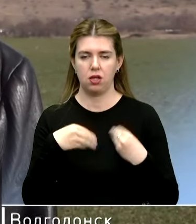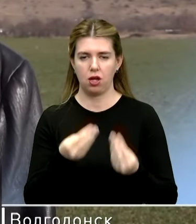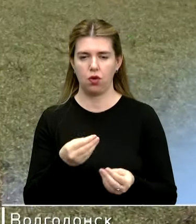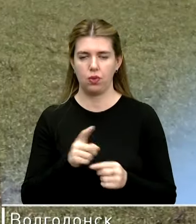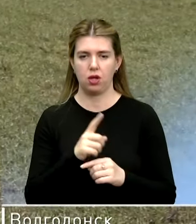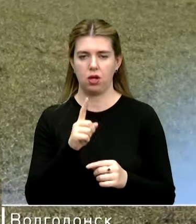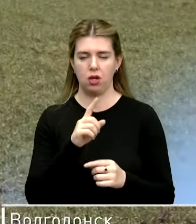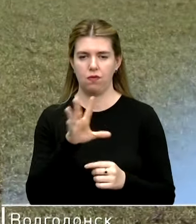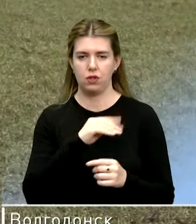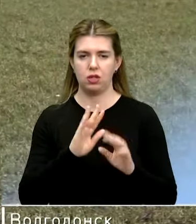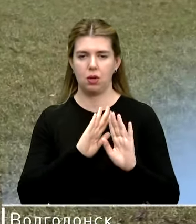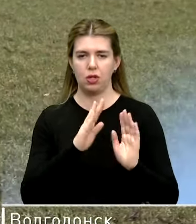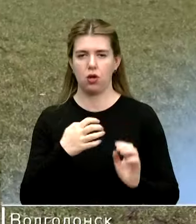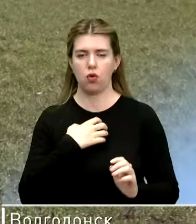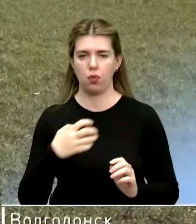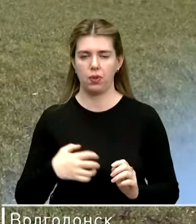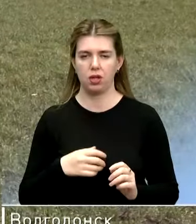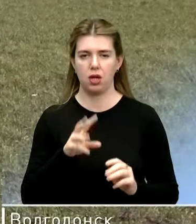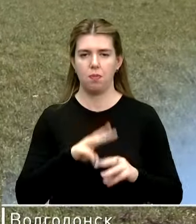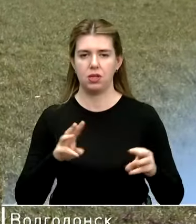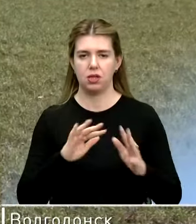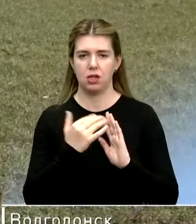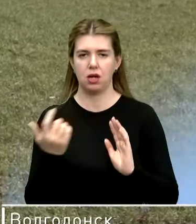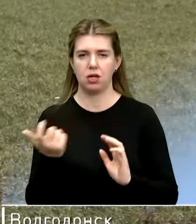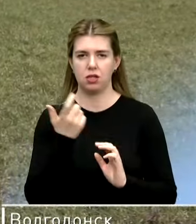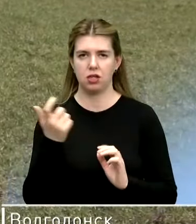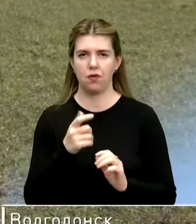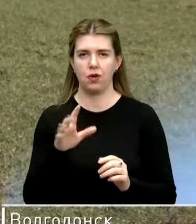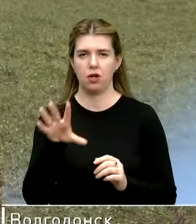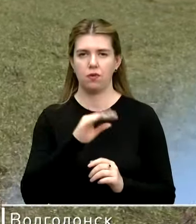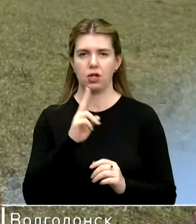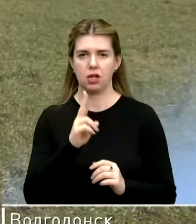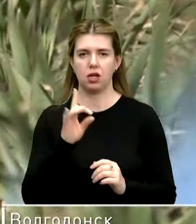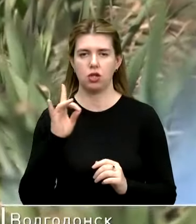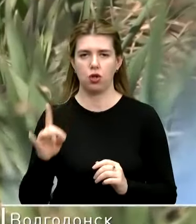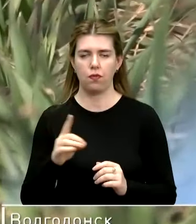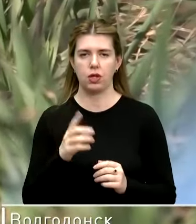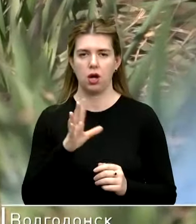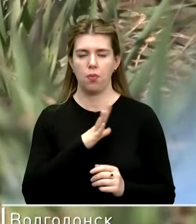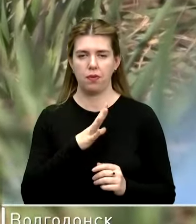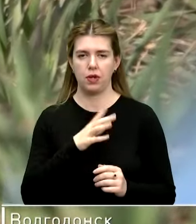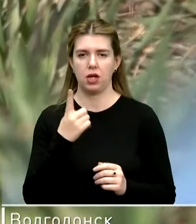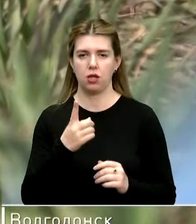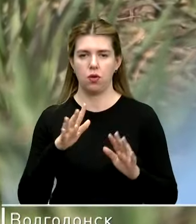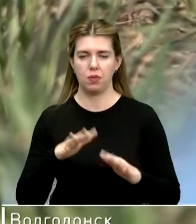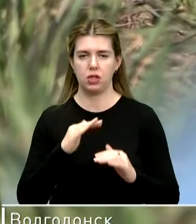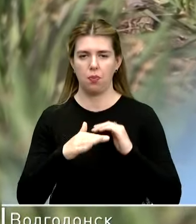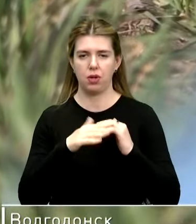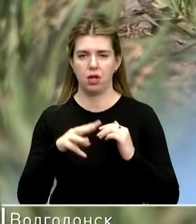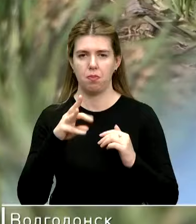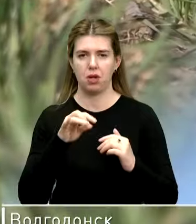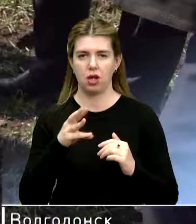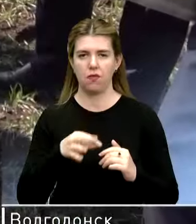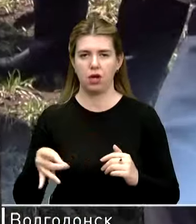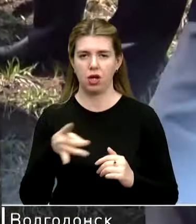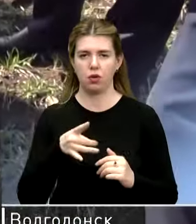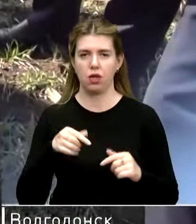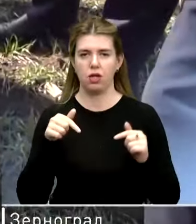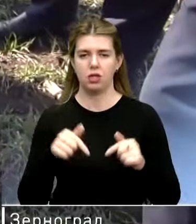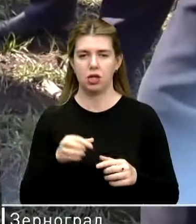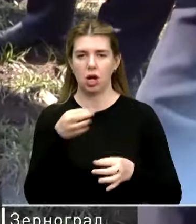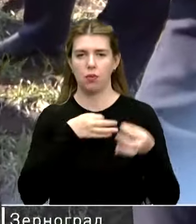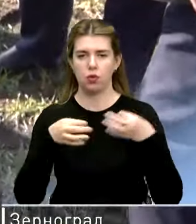ей азот. Заместитель губернатора, министр сельского хозяйства Константин Рачаловский побывал на одном из полей Миллеровского района.